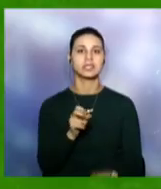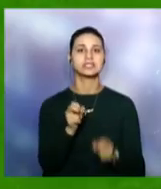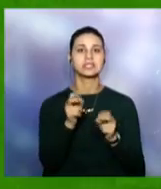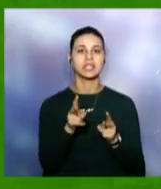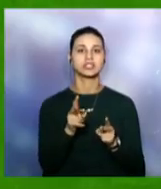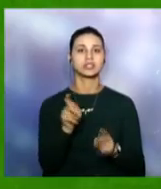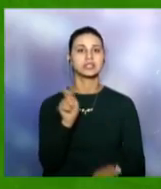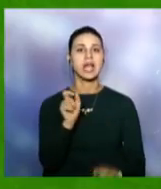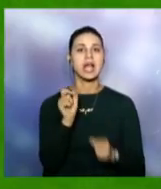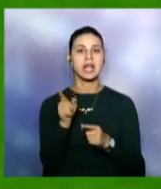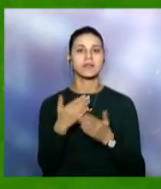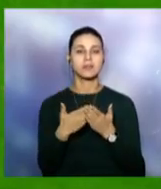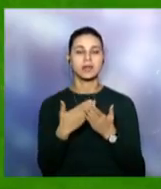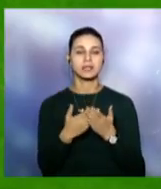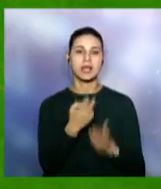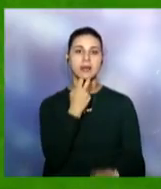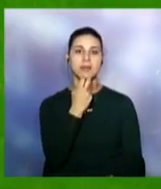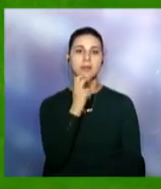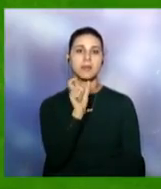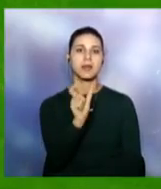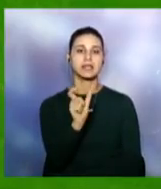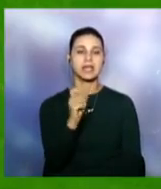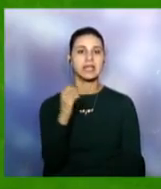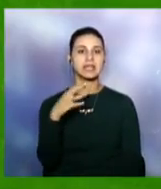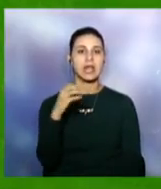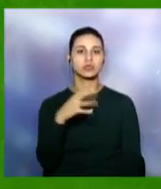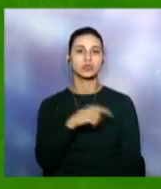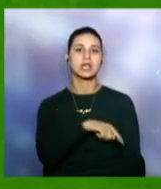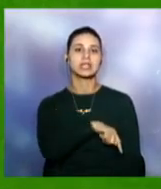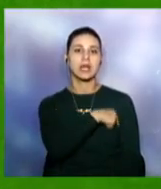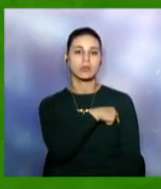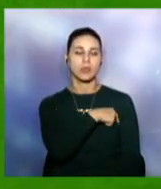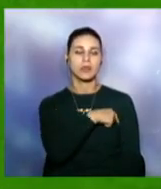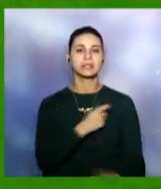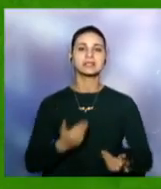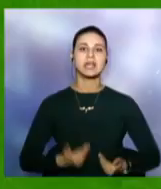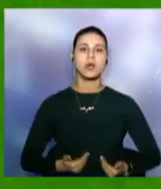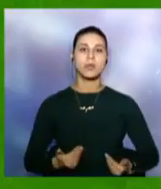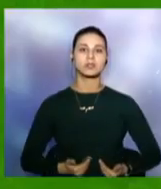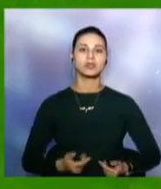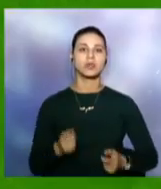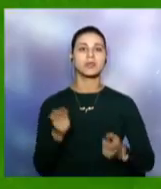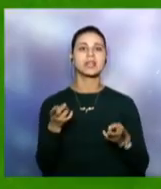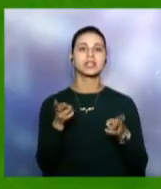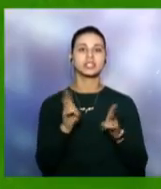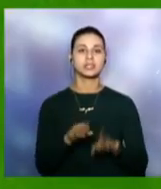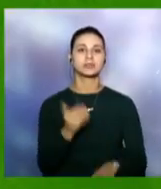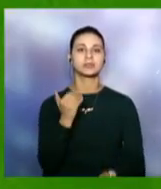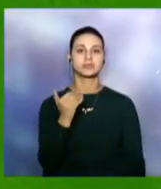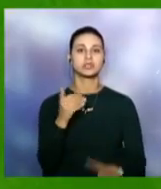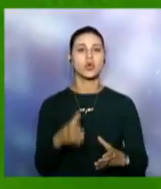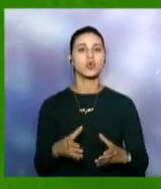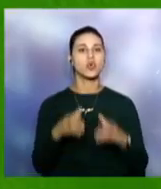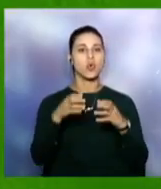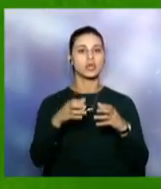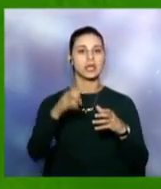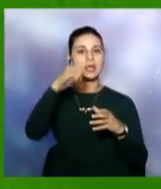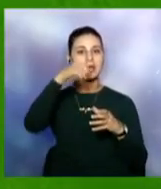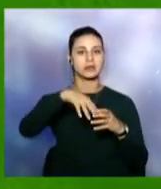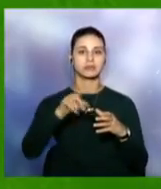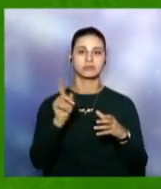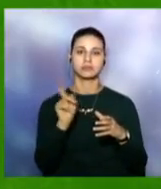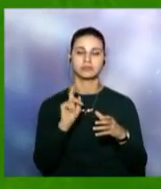სახიფათო ნაგავი, მაგალითად ბატარეა, ნათურა, თერმომეტრი, საყოფაცხოვრებო ნარჩენებისთვის განკუთვნილ კონტეინერში არ უნდა